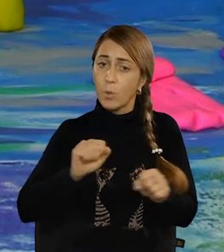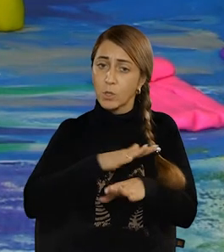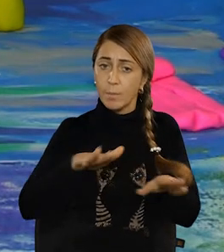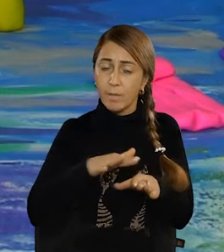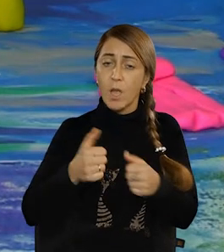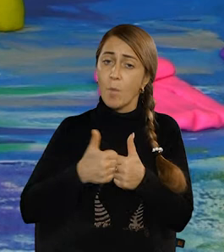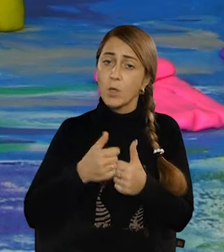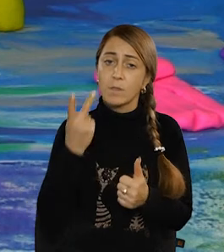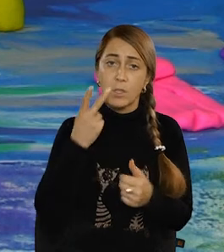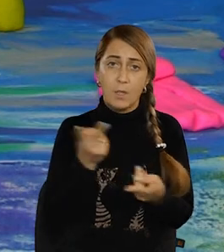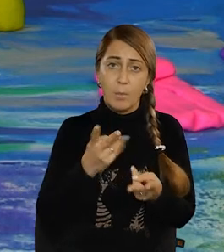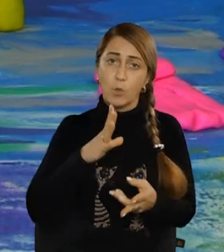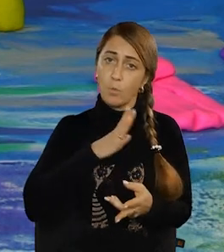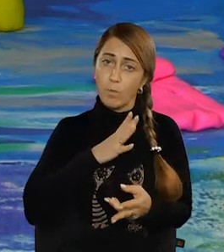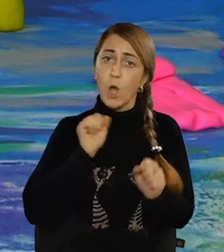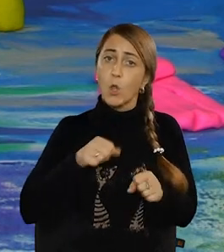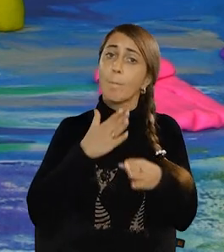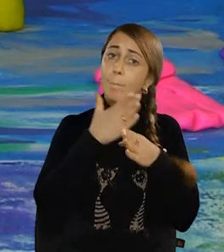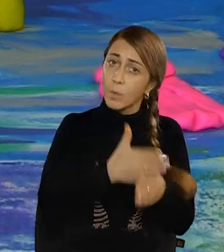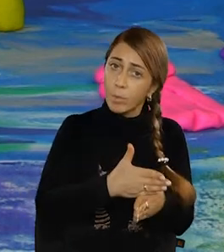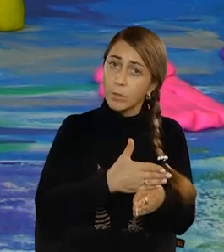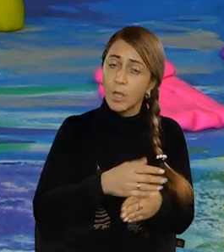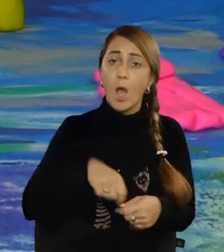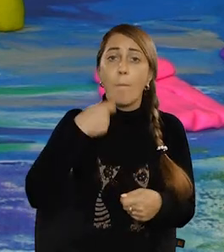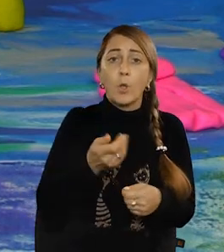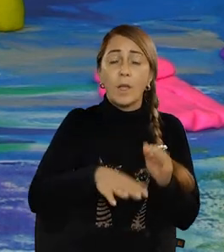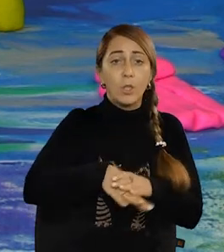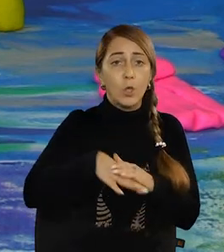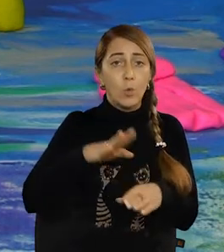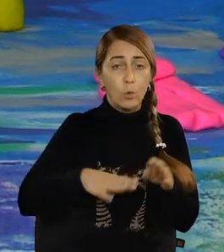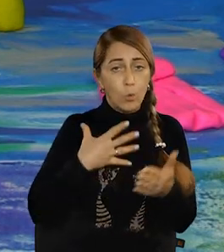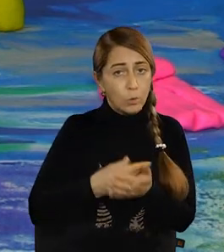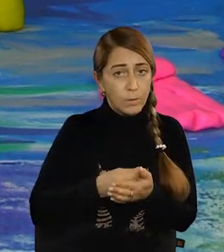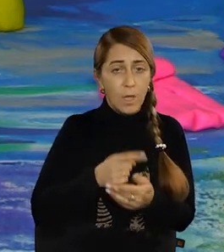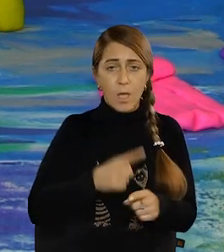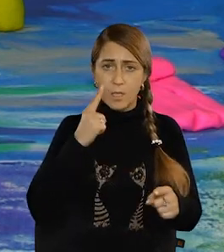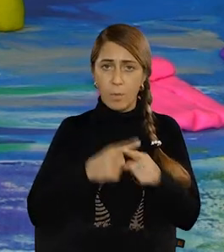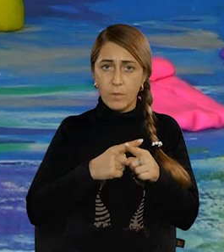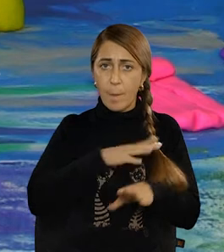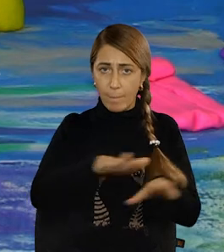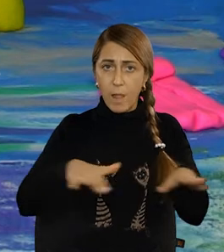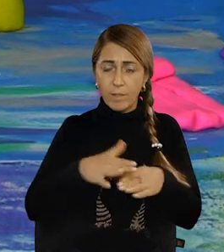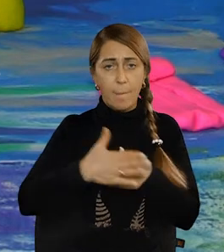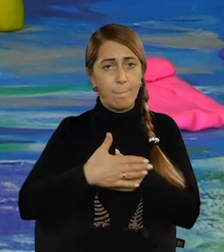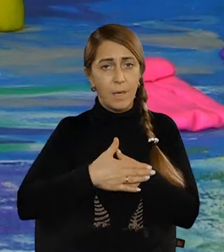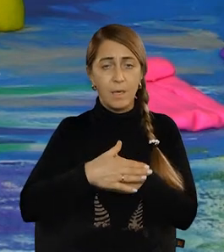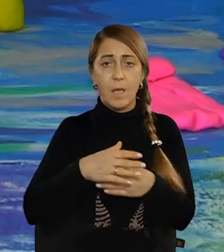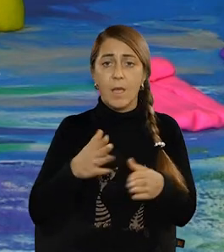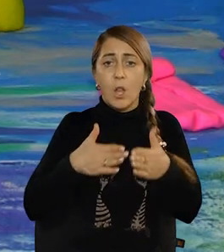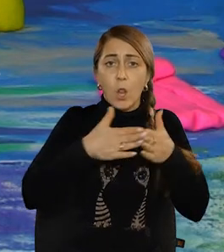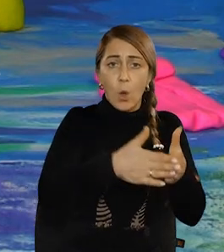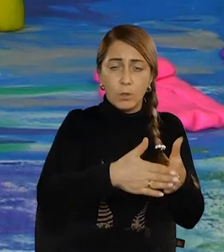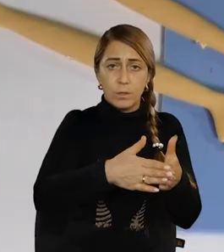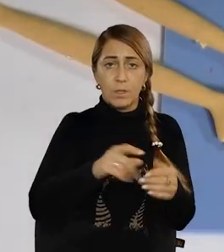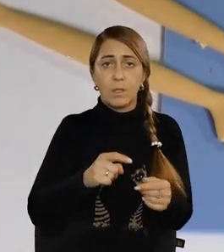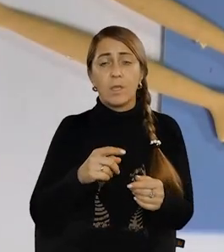поруч завжди хтось був, хто міг би допомогти, подати руку. Категорично забороняється плавати біля катамаранів,